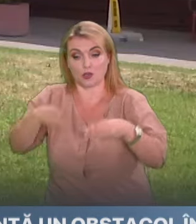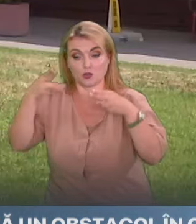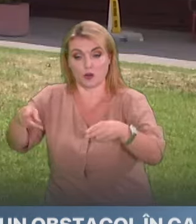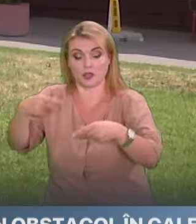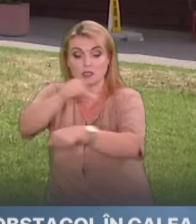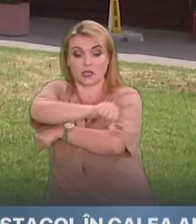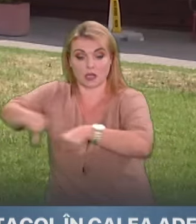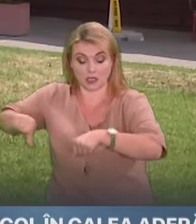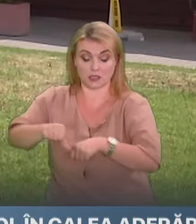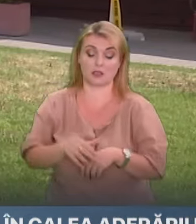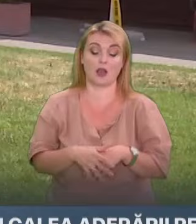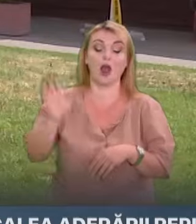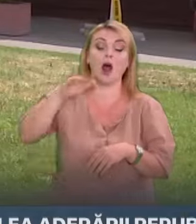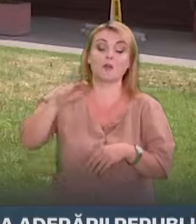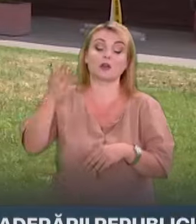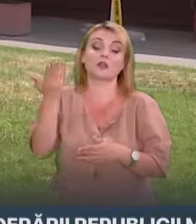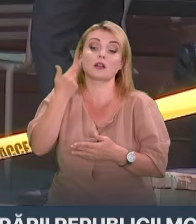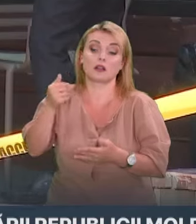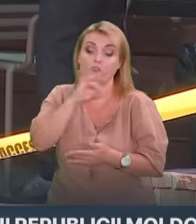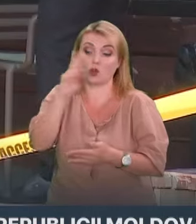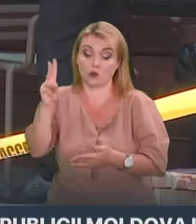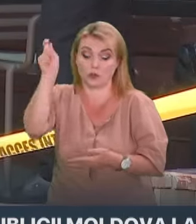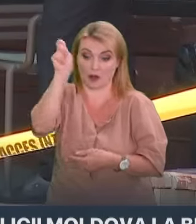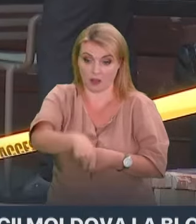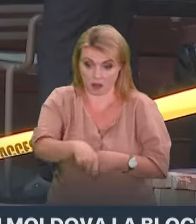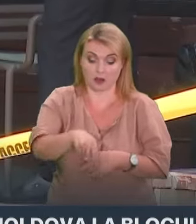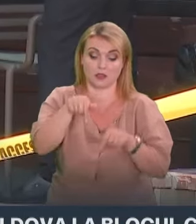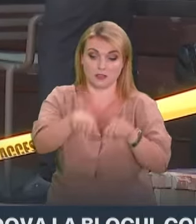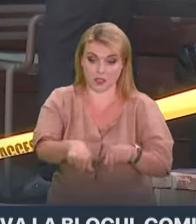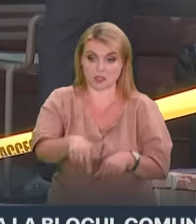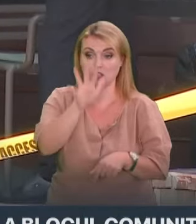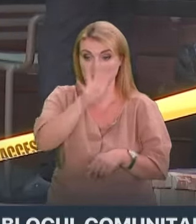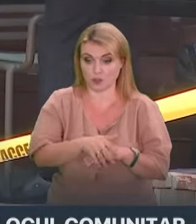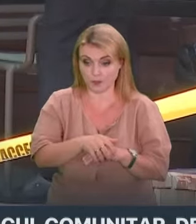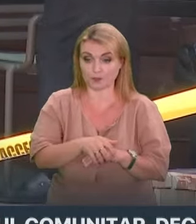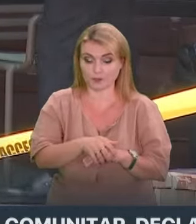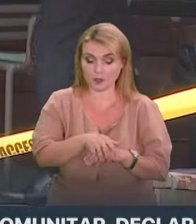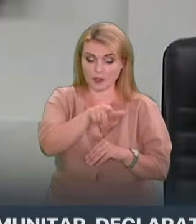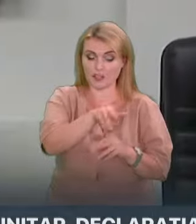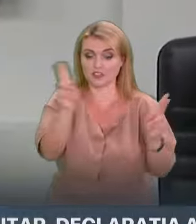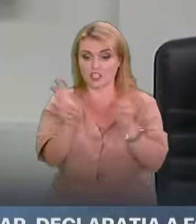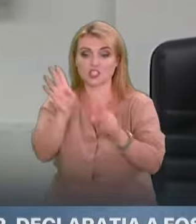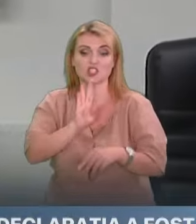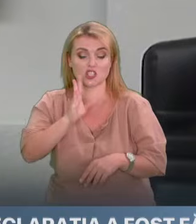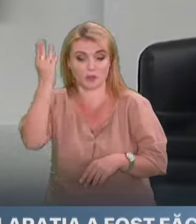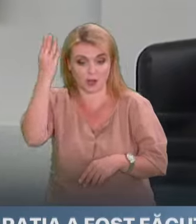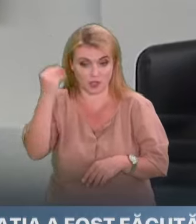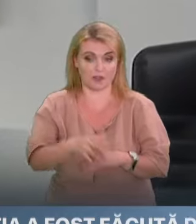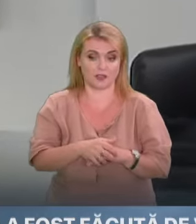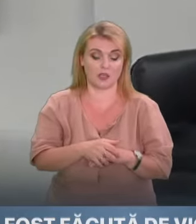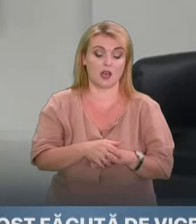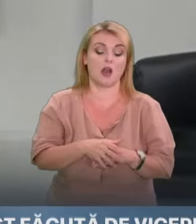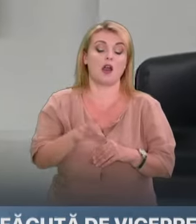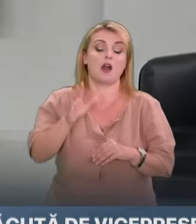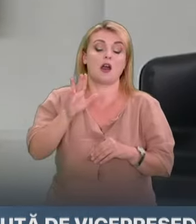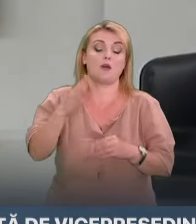unde mergeau la trageri împreună. Ziua comiterii omorului. Prima imagine video care a apărut și